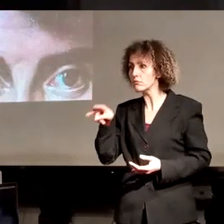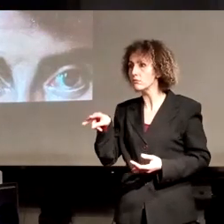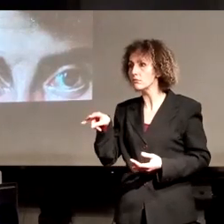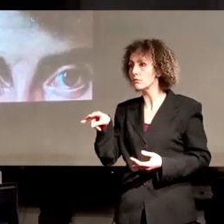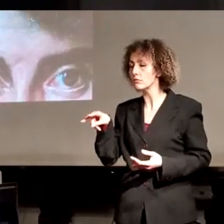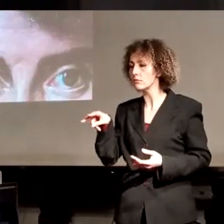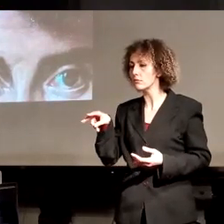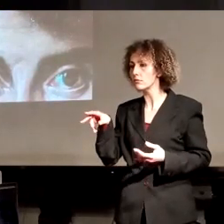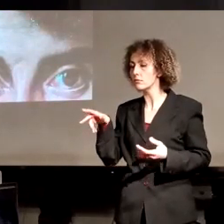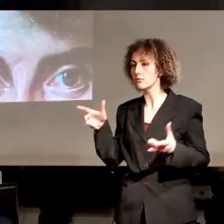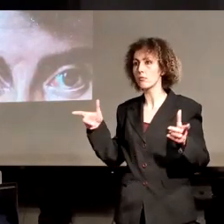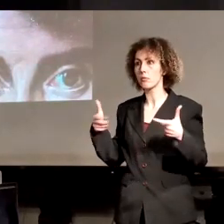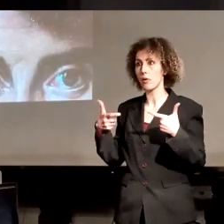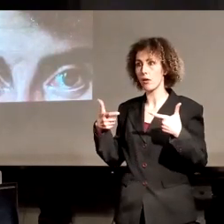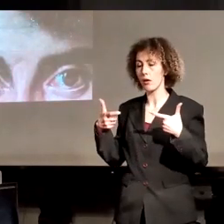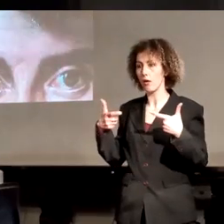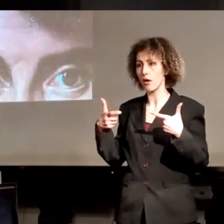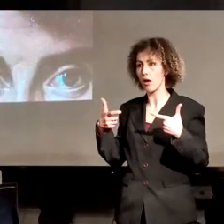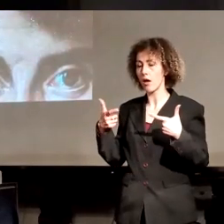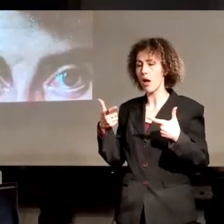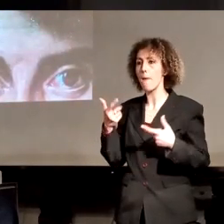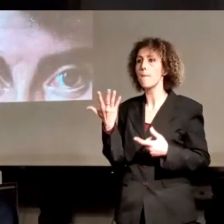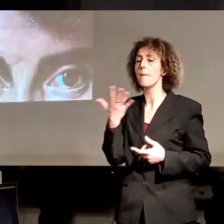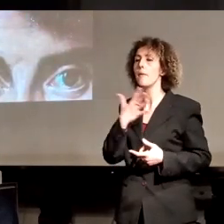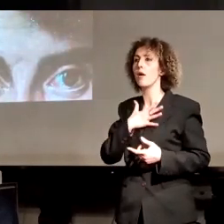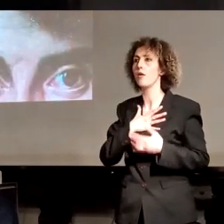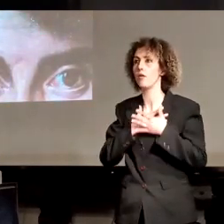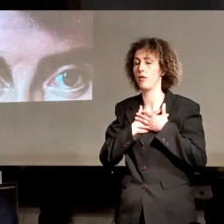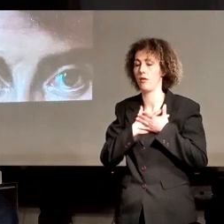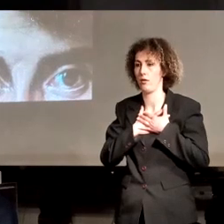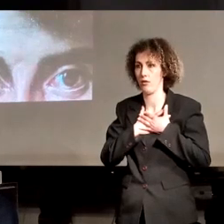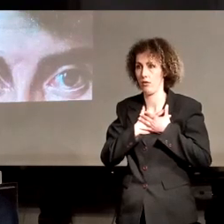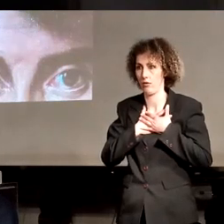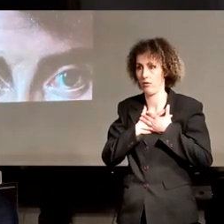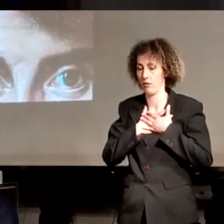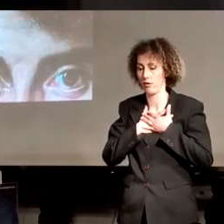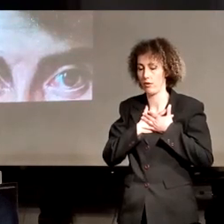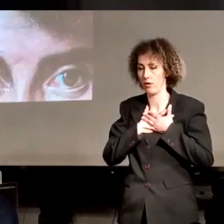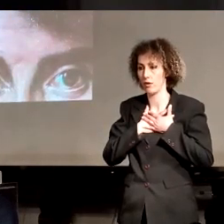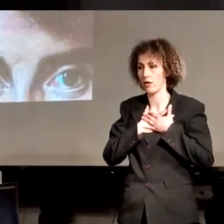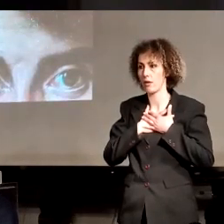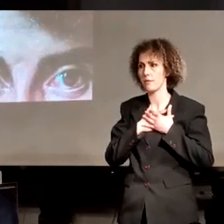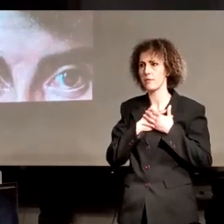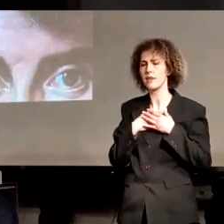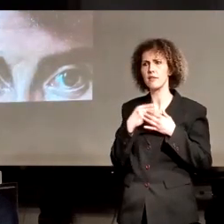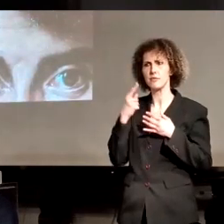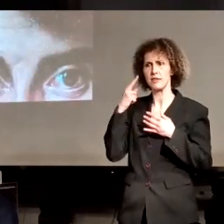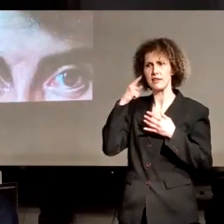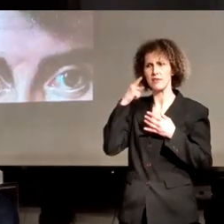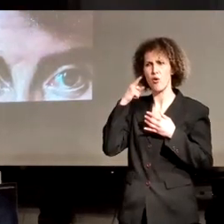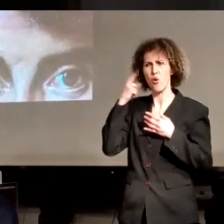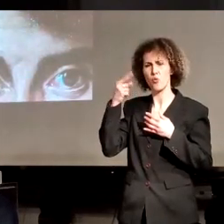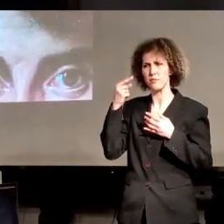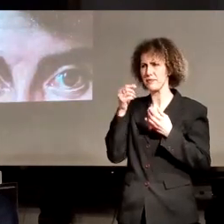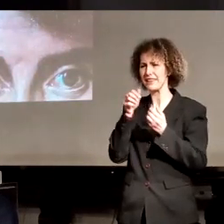fermò premendo sì una mano sul cuore sentivo scrivere i suoi denti